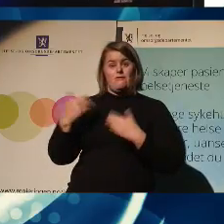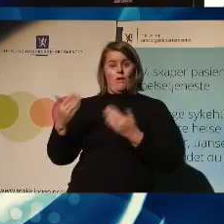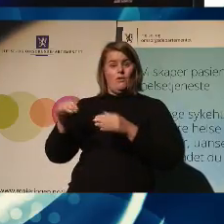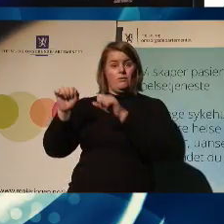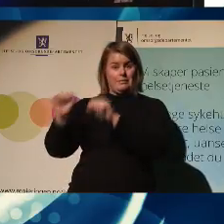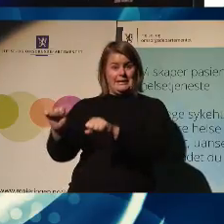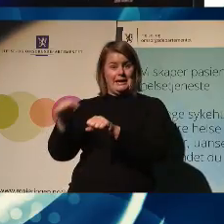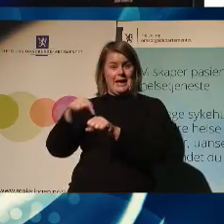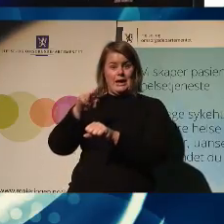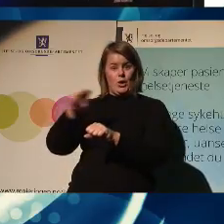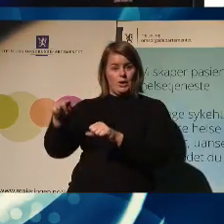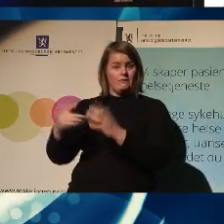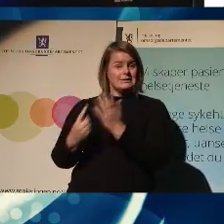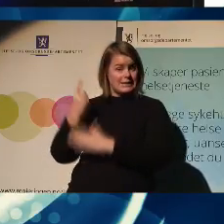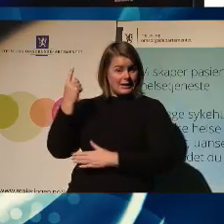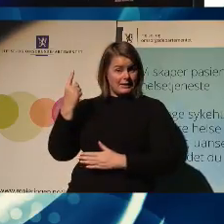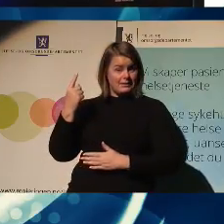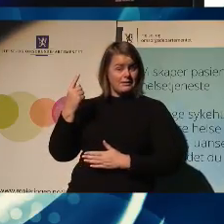hva skjer da?